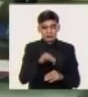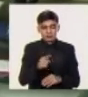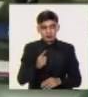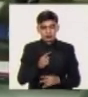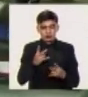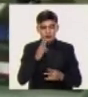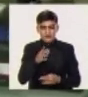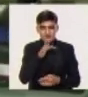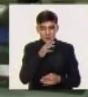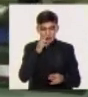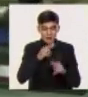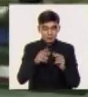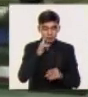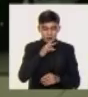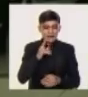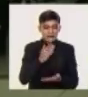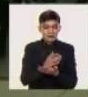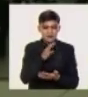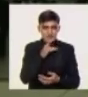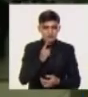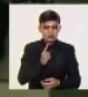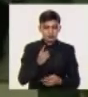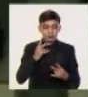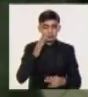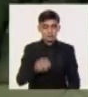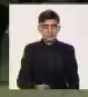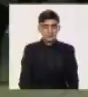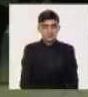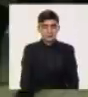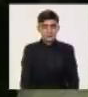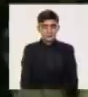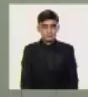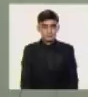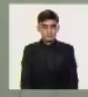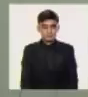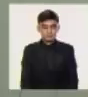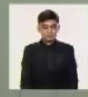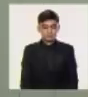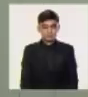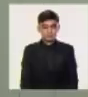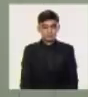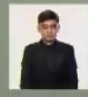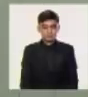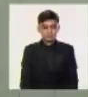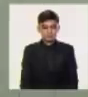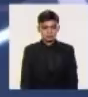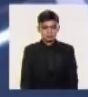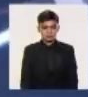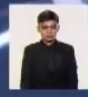надеяться, что время у них еще есть. Эльмира Ержанова, Жомарт Кудайбергенов, Информ бюро, Актюбинская